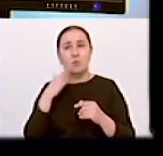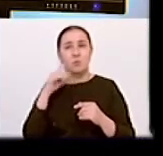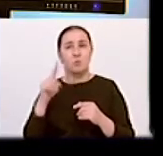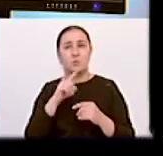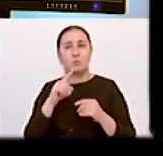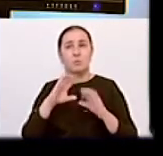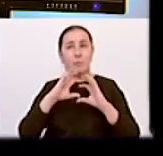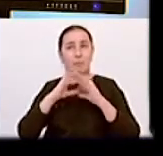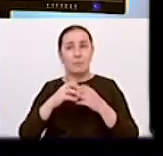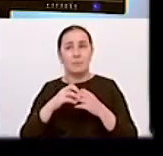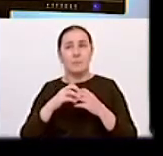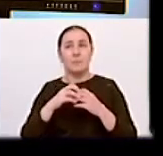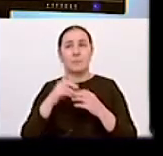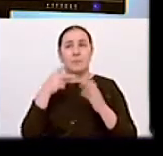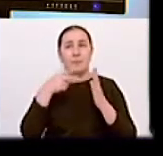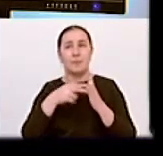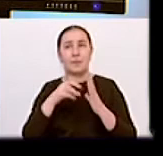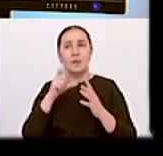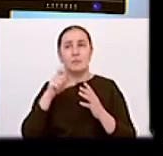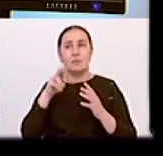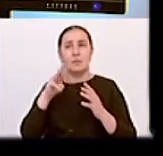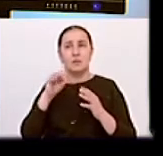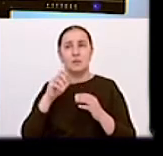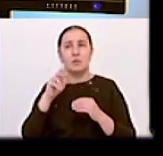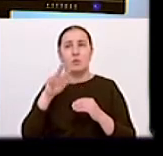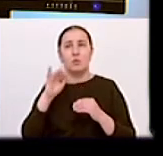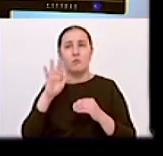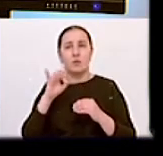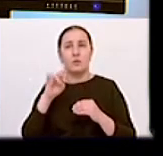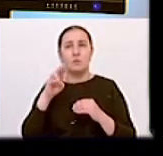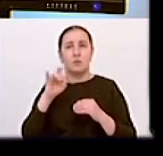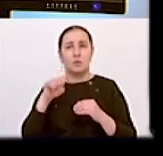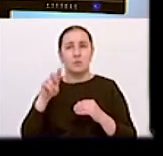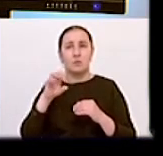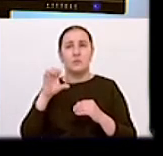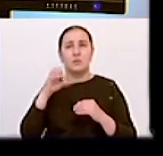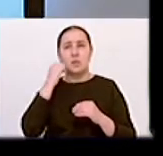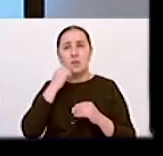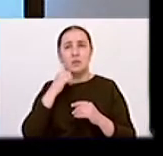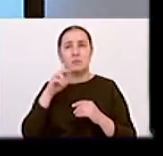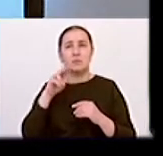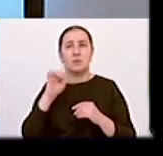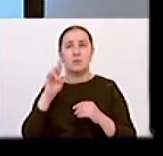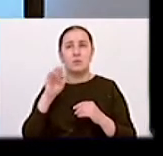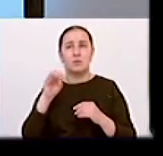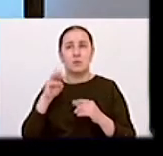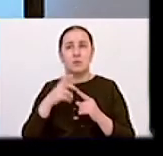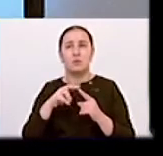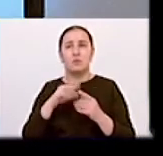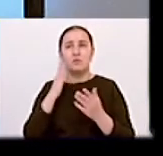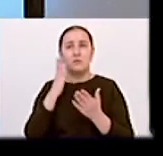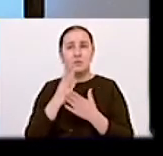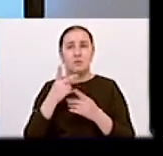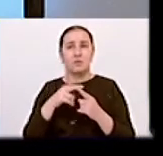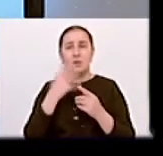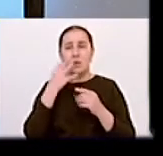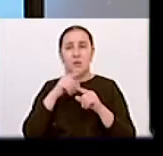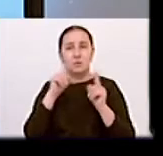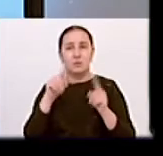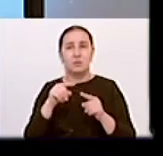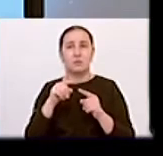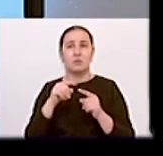мира, в Эрмитаже, Лувре, Прадо, Старой Пинакотеке выставлены